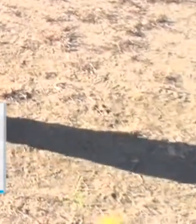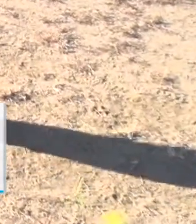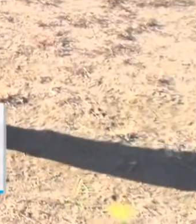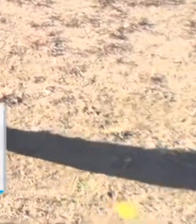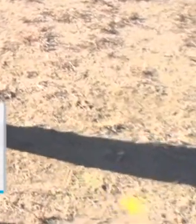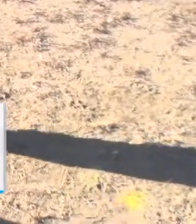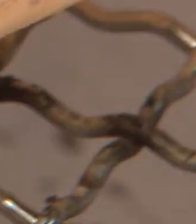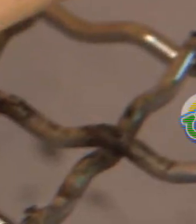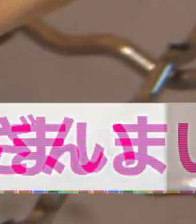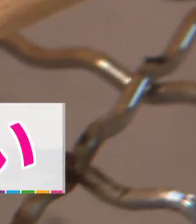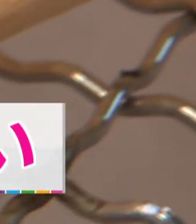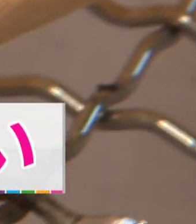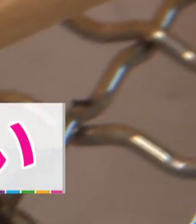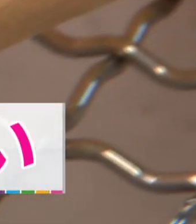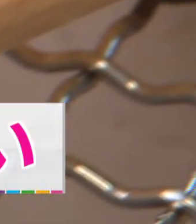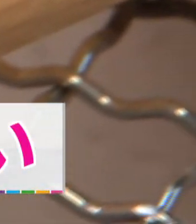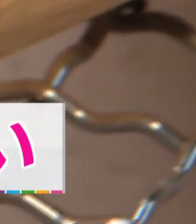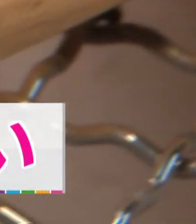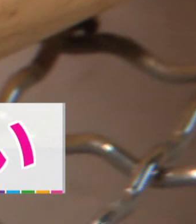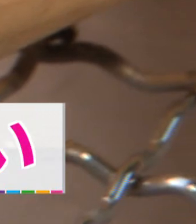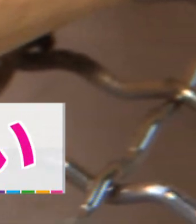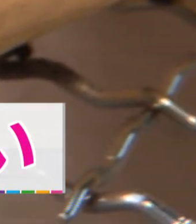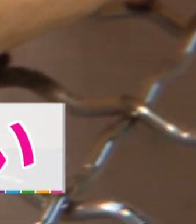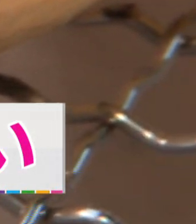うございます。